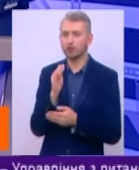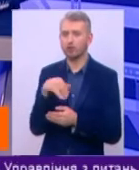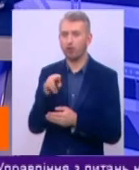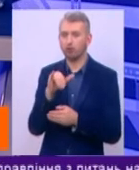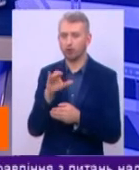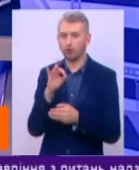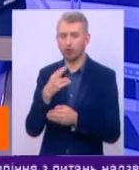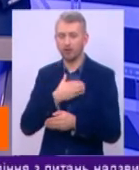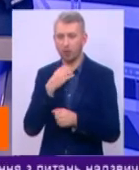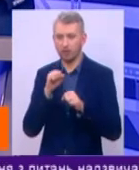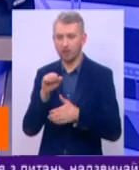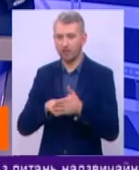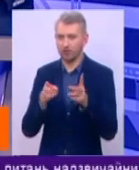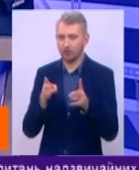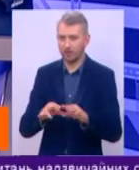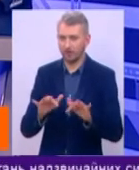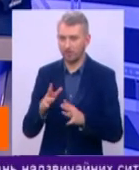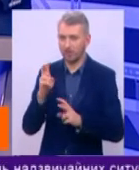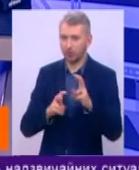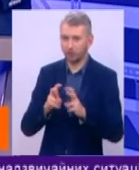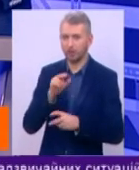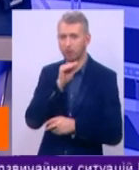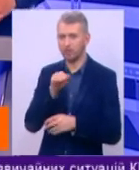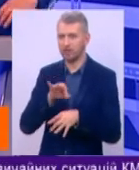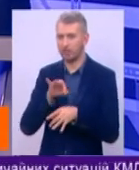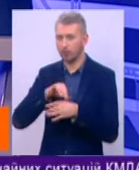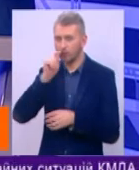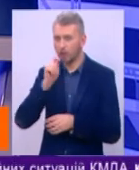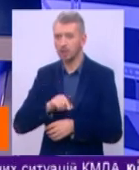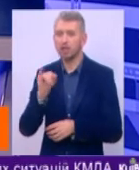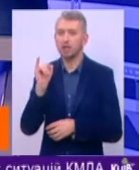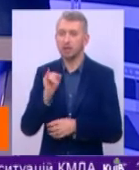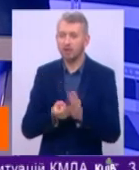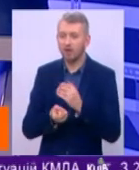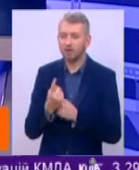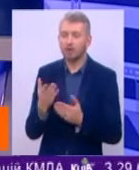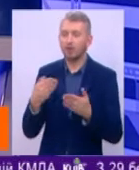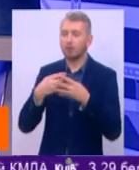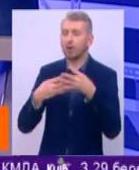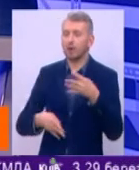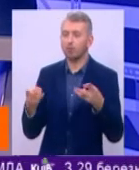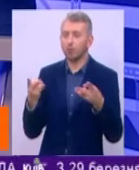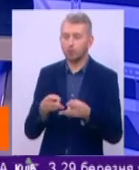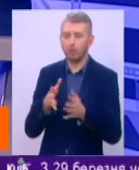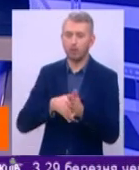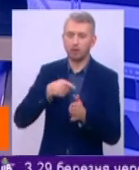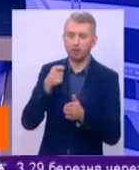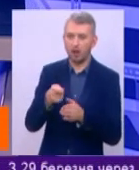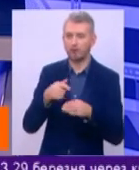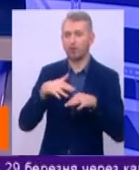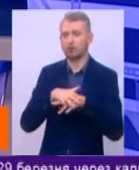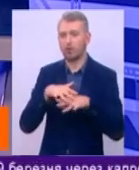соціального страхування від нещасних випадків на виробництві та професійних захворювань України. І виявляється, який перелік? Потрібна заява, розрахунок